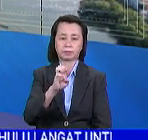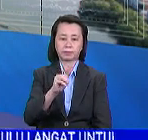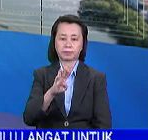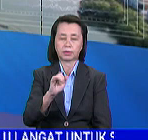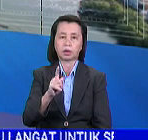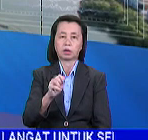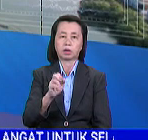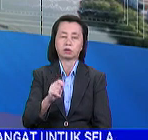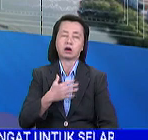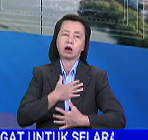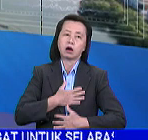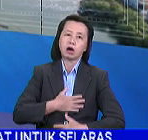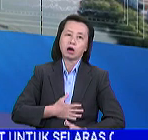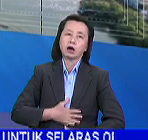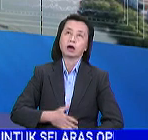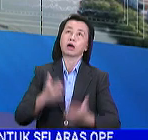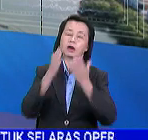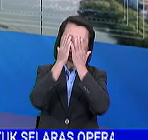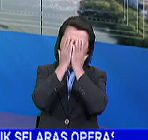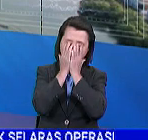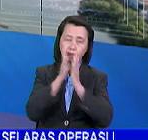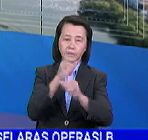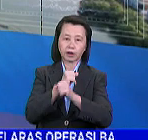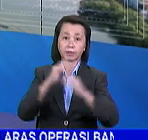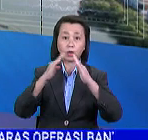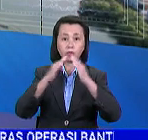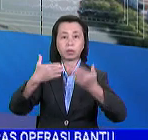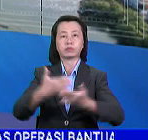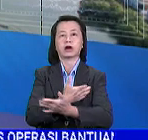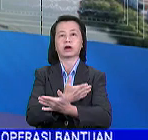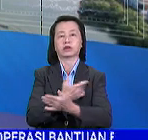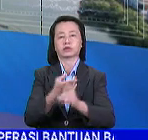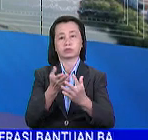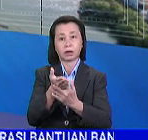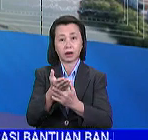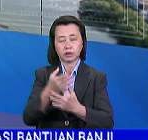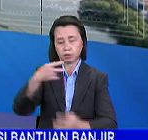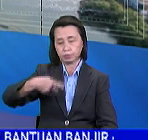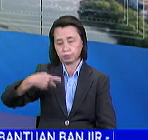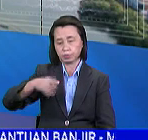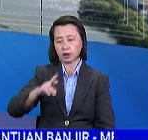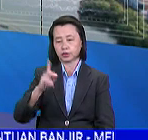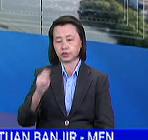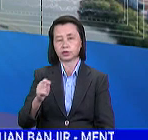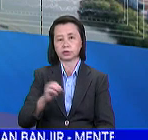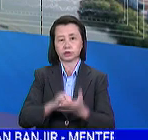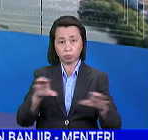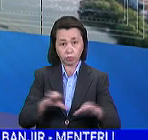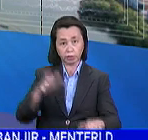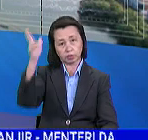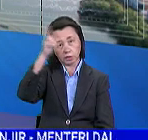menarik nafas lega dan bersyukur mendapat rumah baru melalui program Perumahan Rakyat terbitkan PP arti dilaksanakan